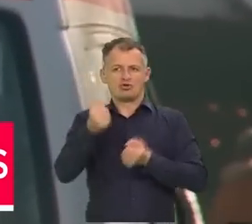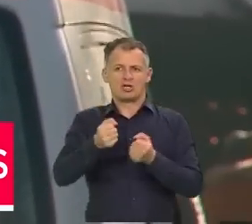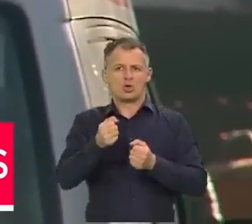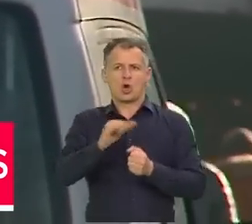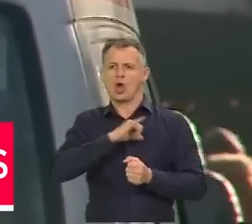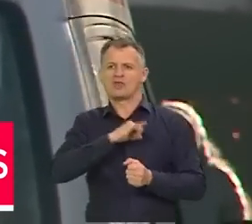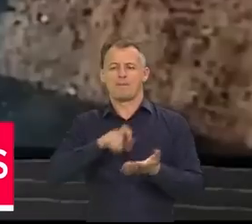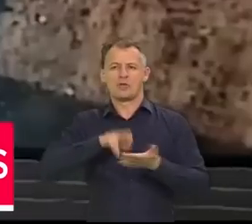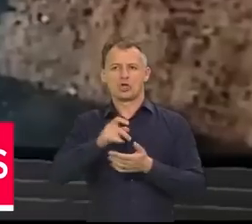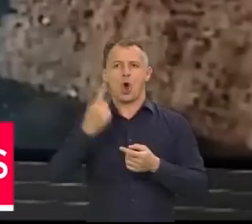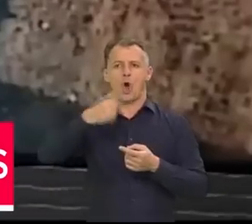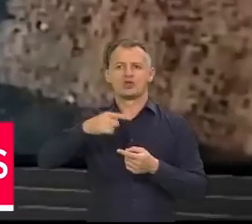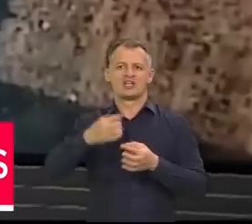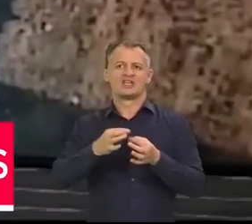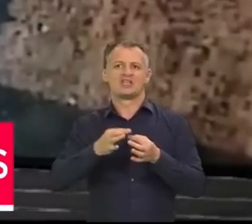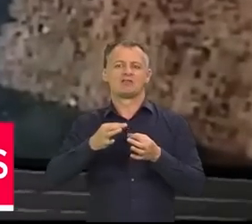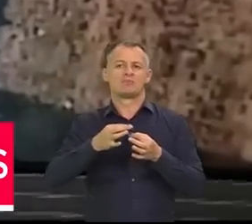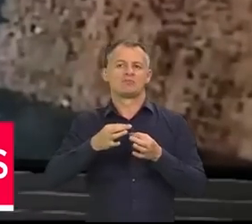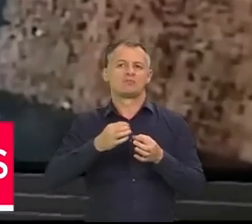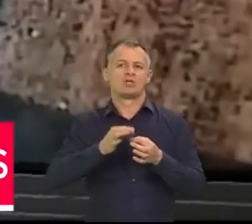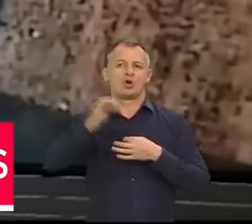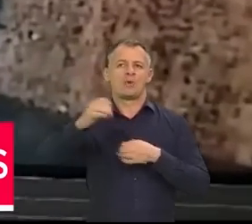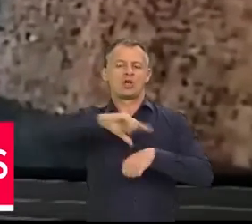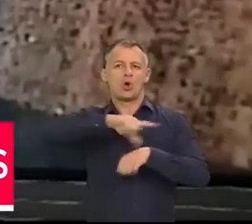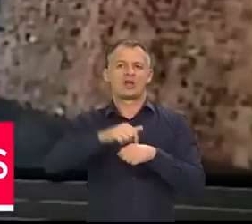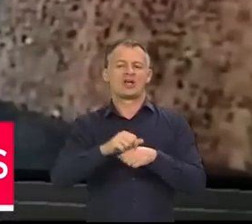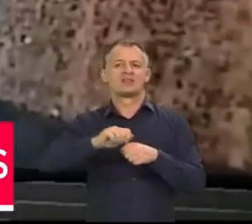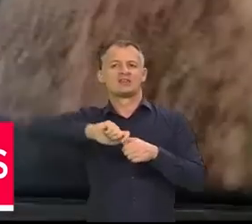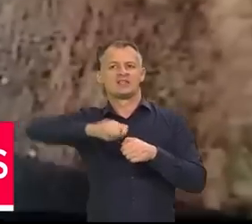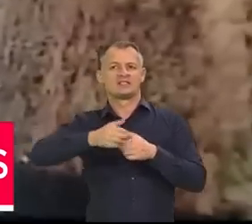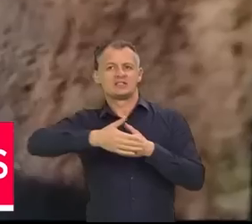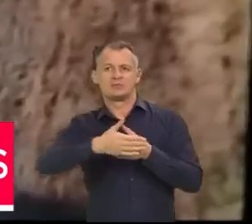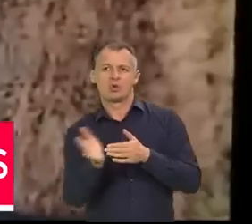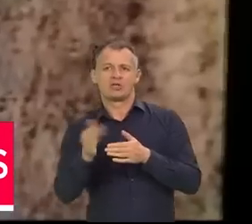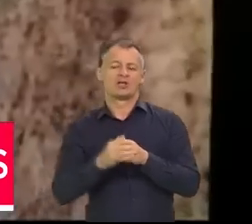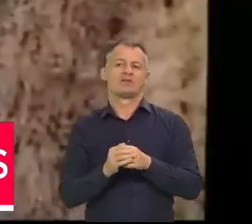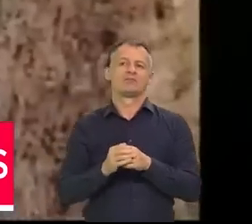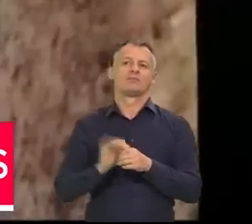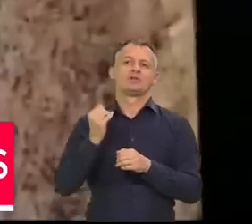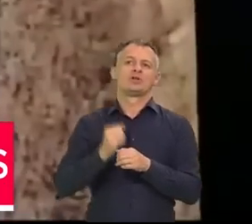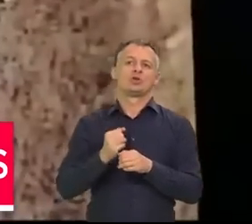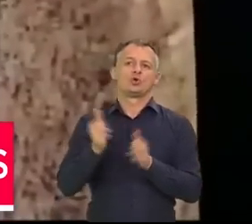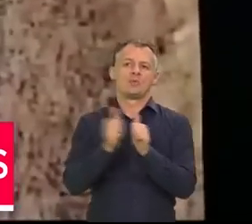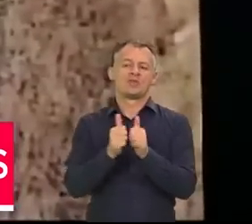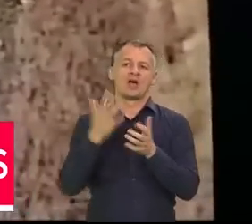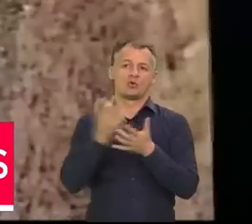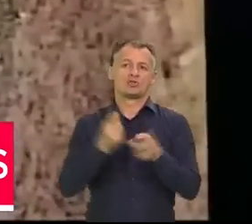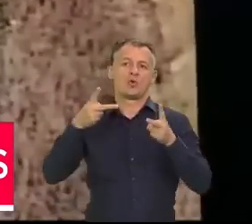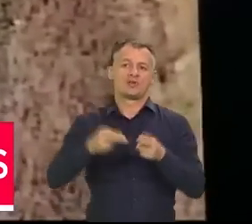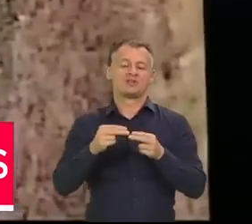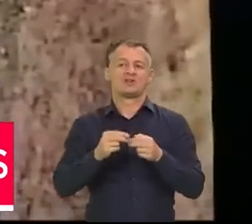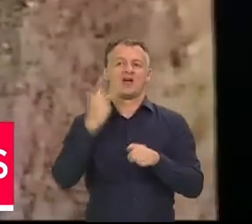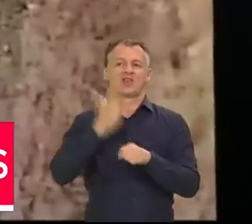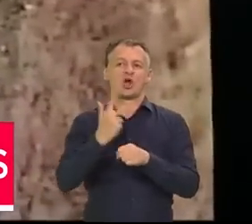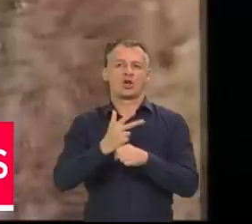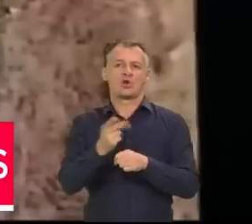peste 100 de km la oră. Ba chiar a deschis portiera, dar iubita a reușit să-l oprească. A treia oară i-a fost imposibil. Câinele, văzând ușa mașinii întredeschisă,